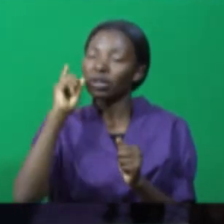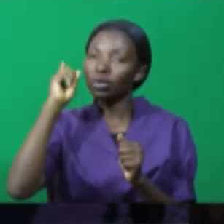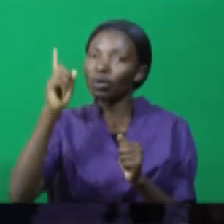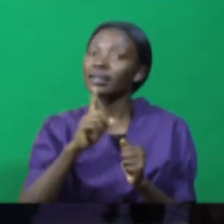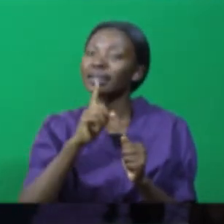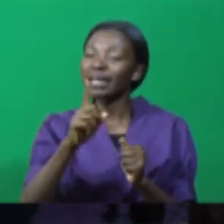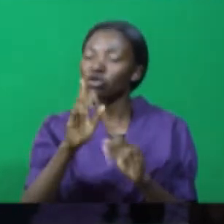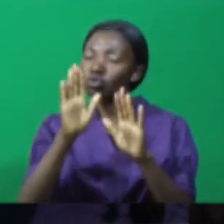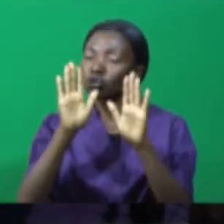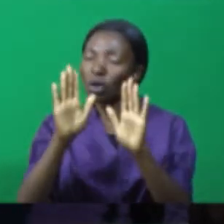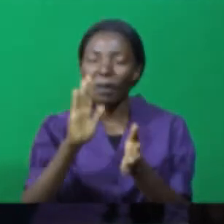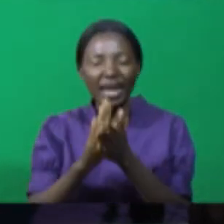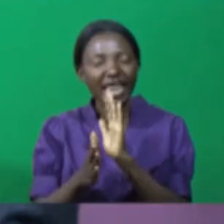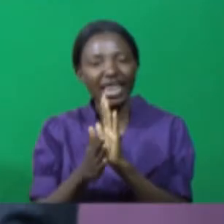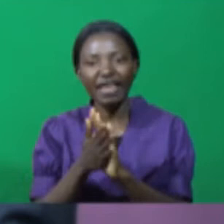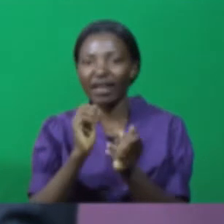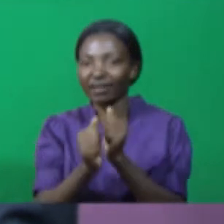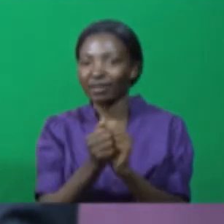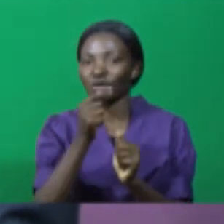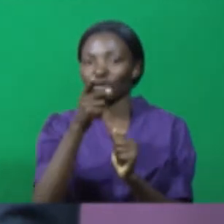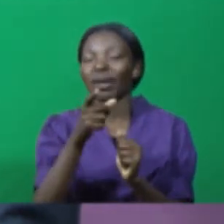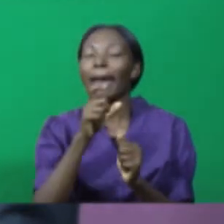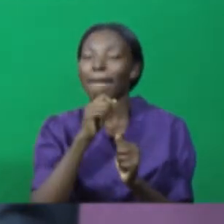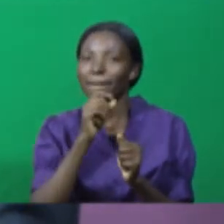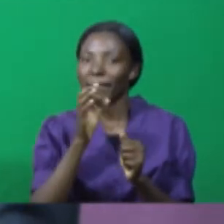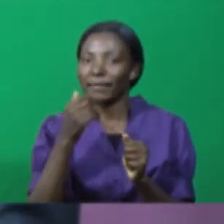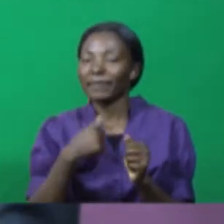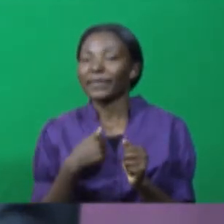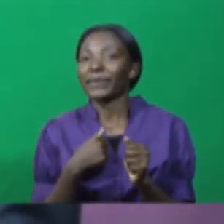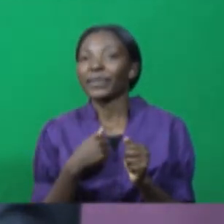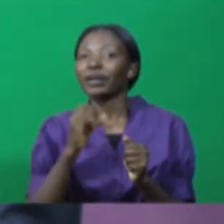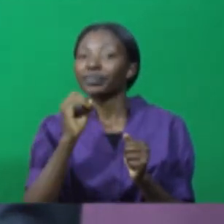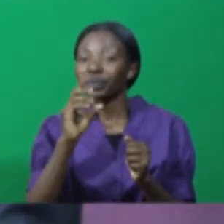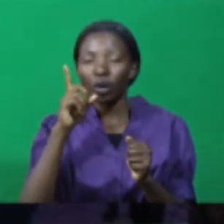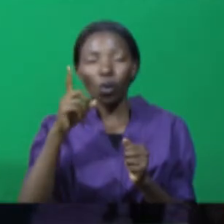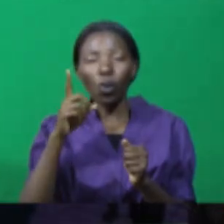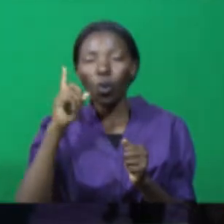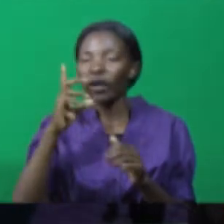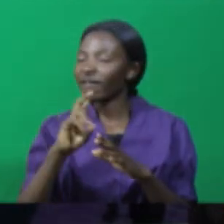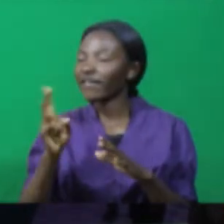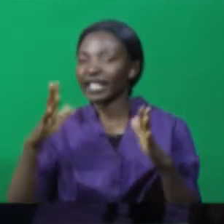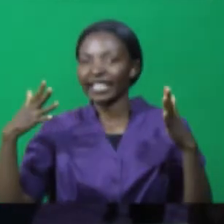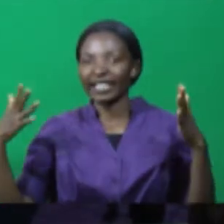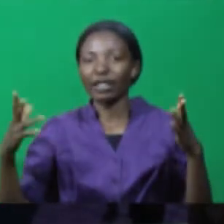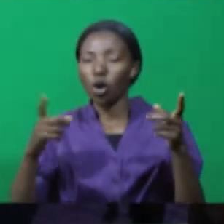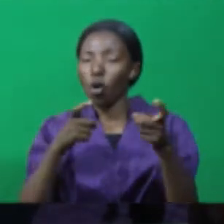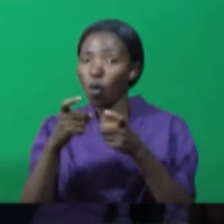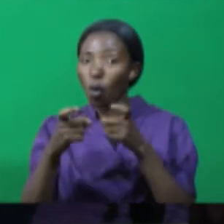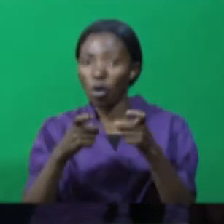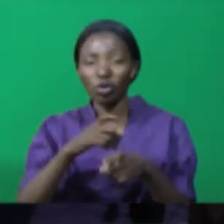siyanai naCastor. Zvatopera. Zvatopera. Aiwa saka Mwari akanaka. Mwari muhombe shaMwari. Anono controller